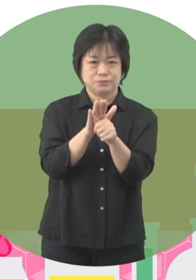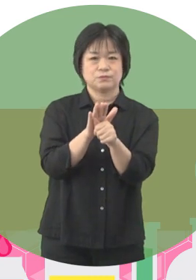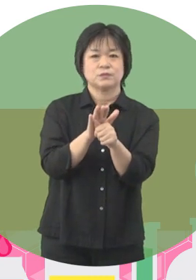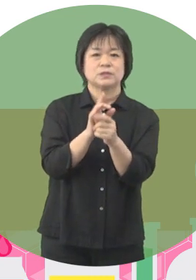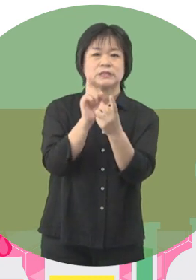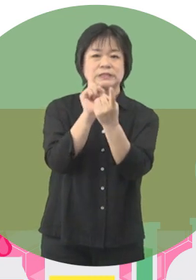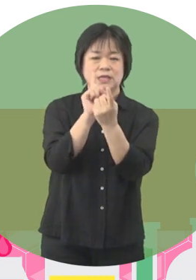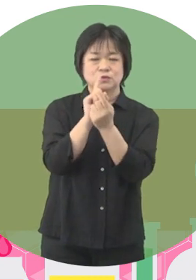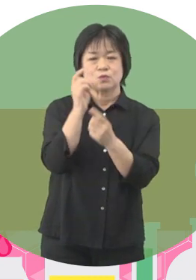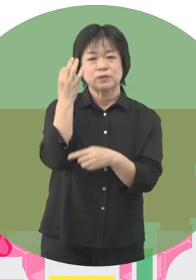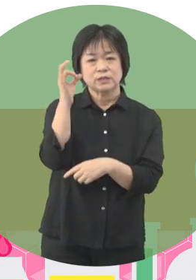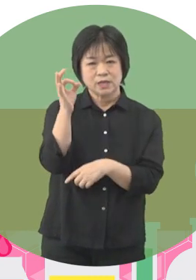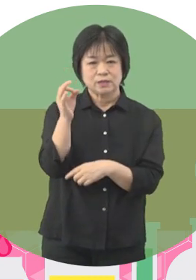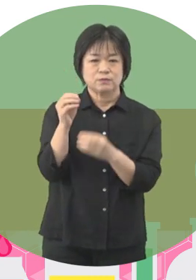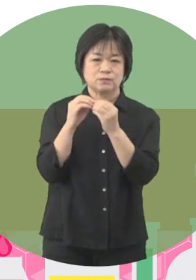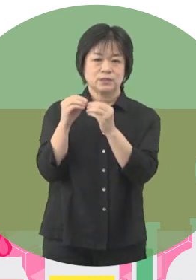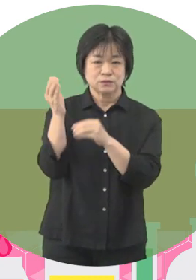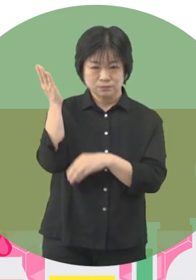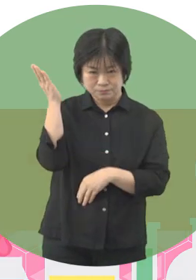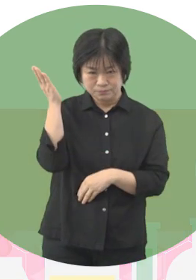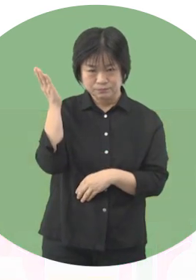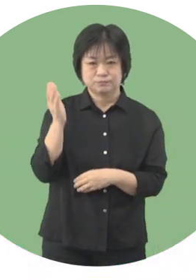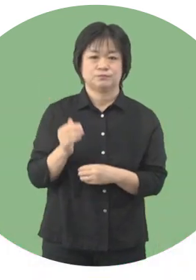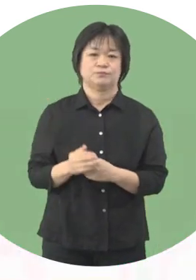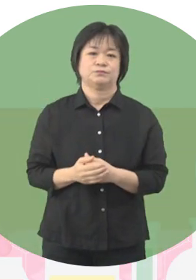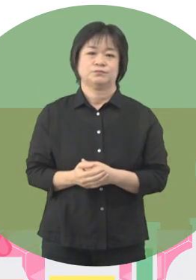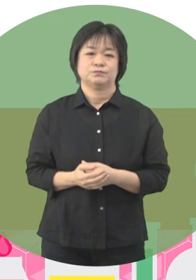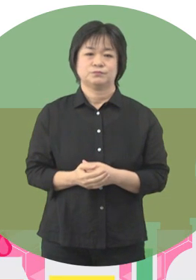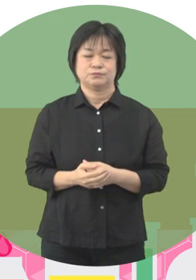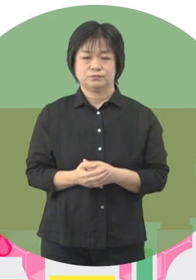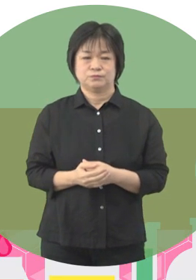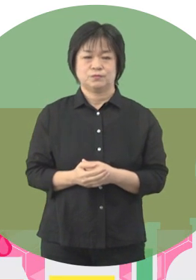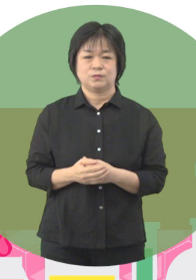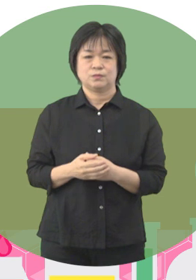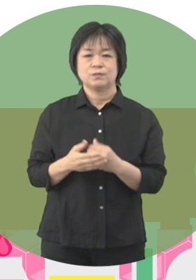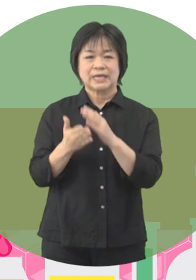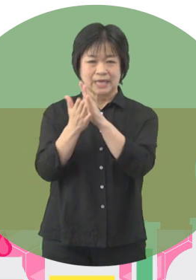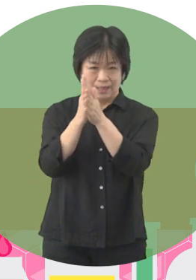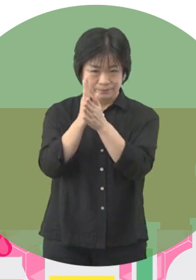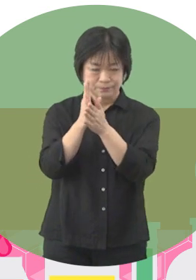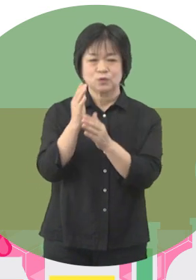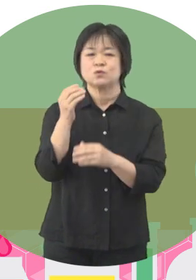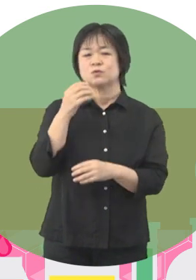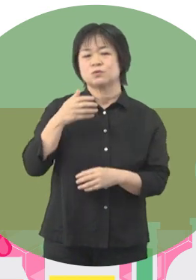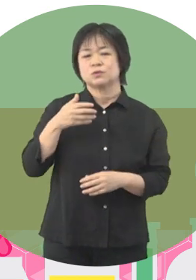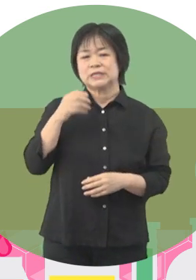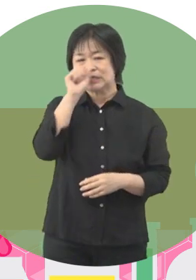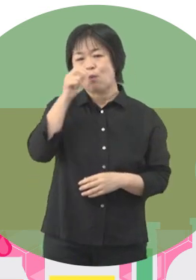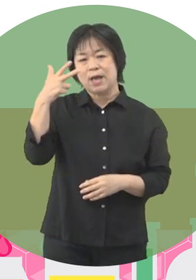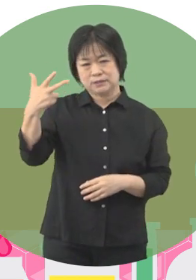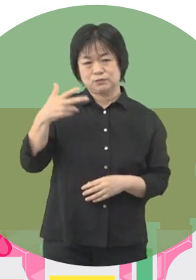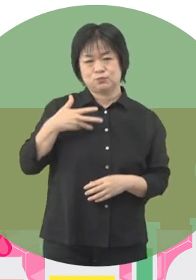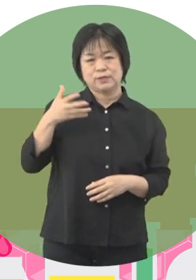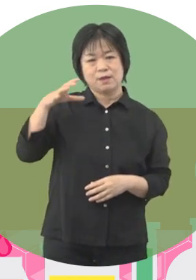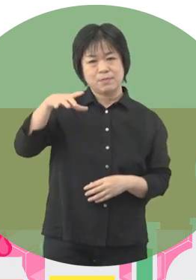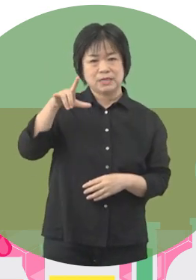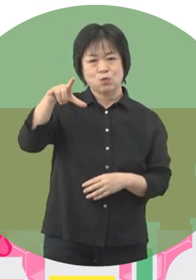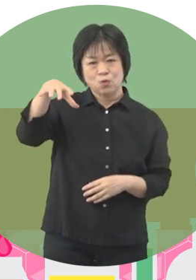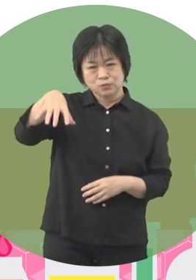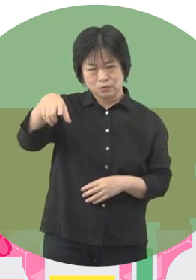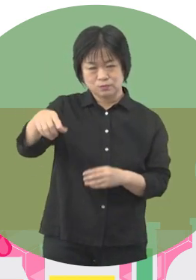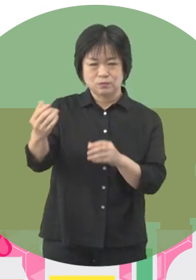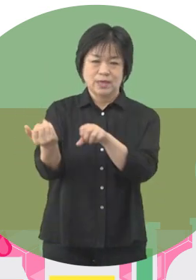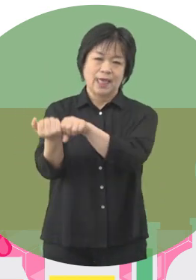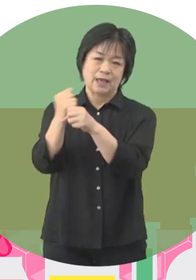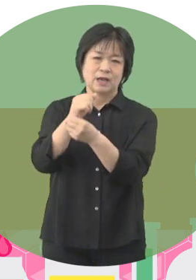など詳しくはご覧のところまで。県と宜野湾市では普天間飛行場返還後のまちづ